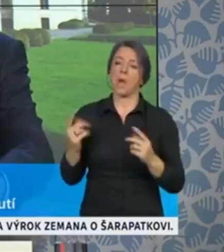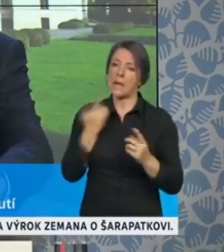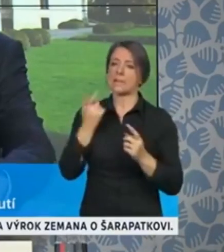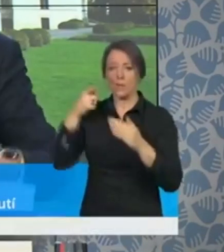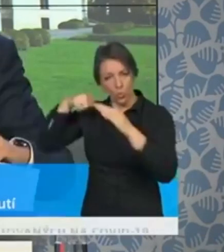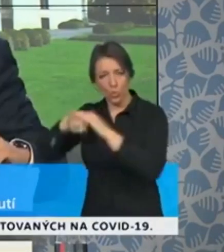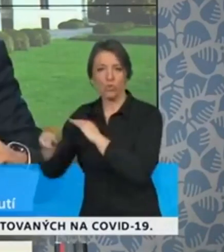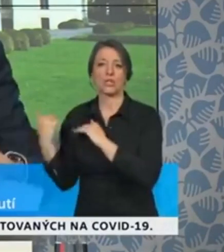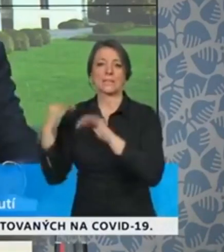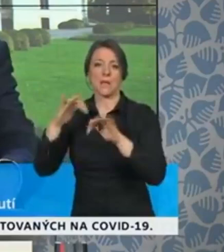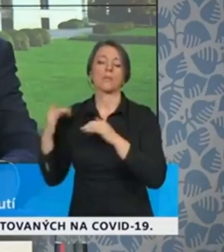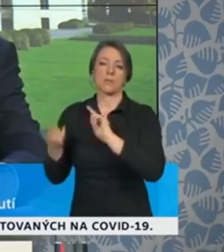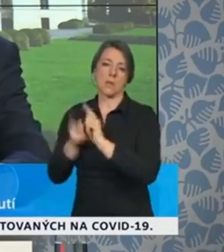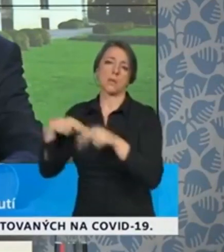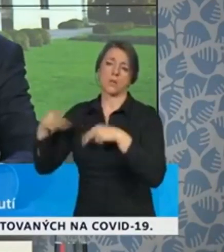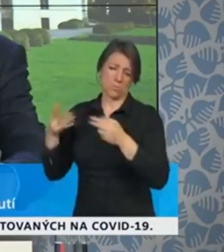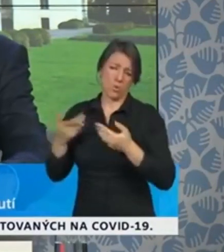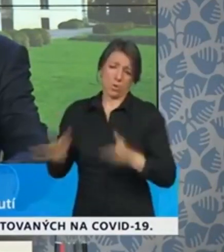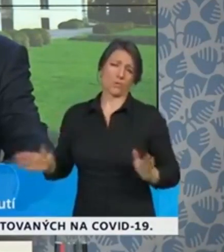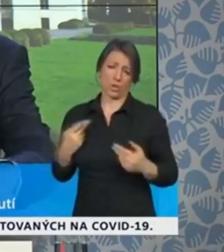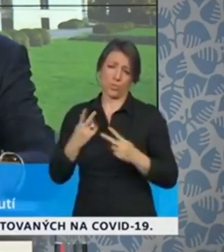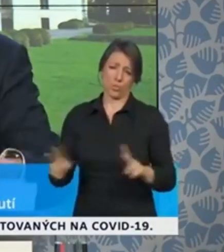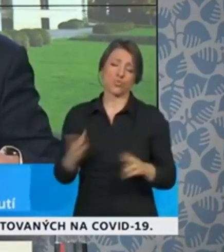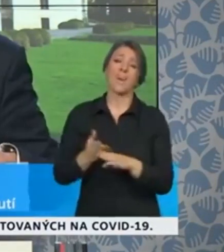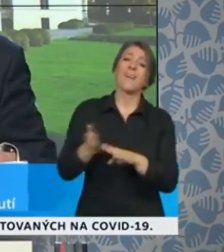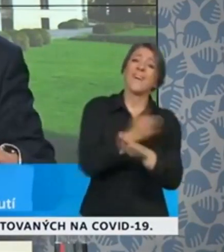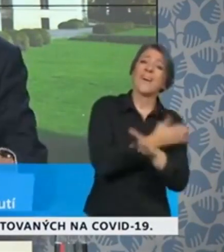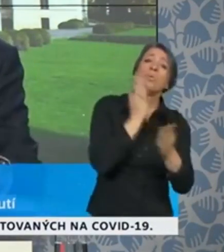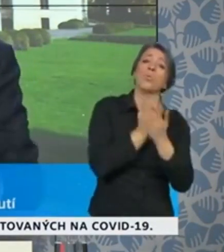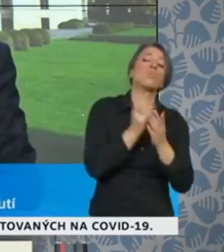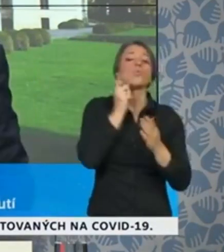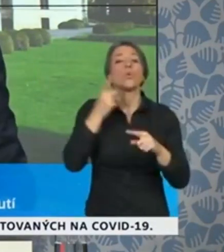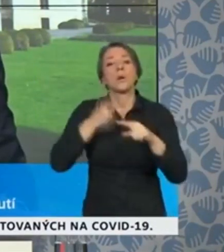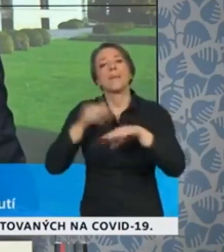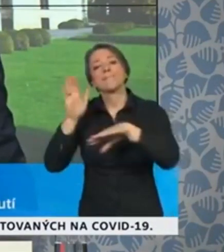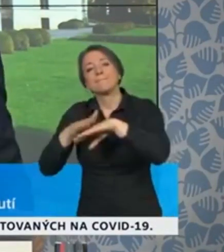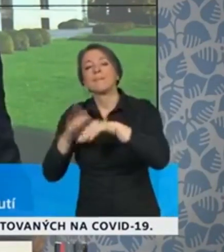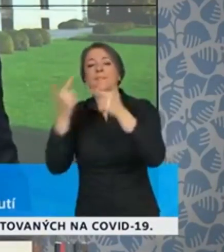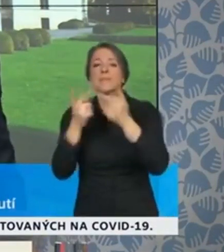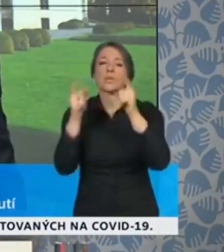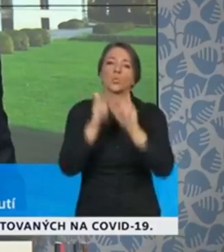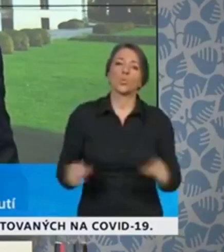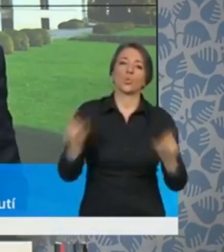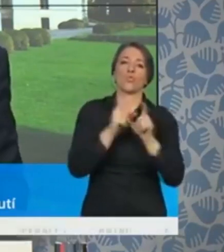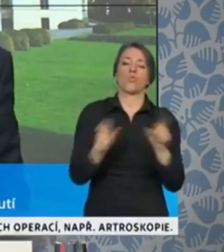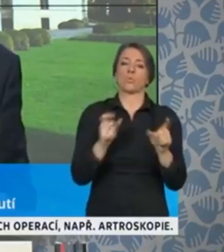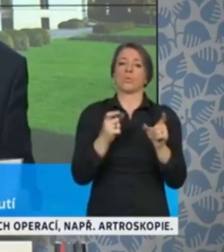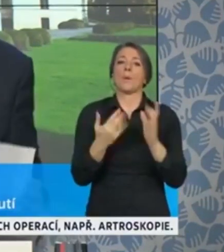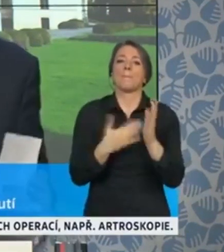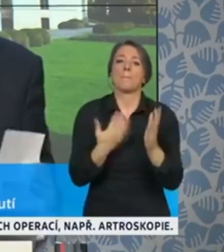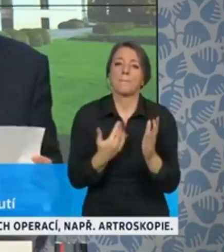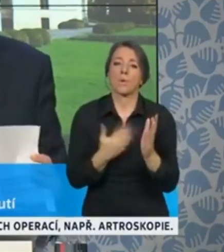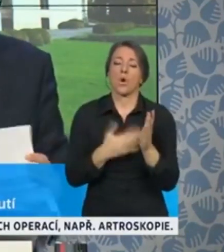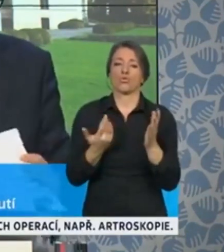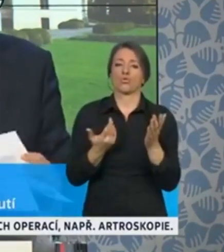xkrát zdůvodňoval, o kolik kraje